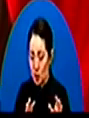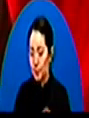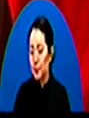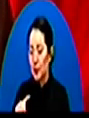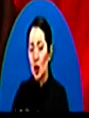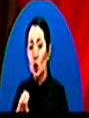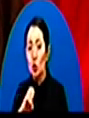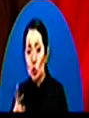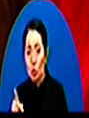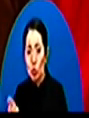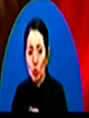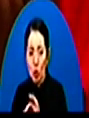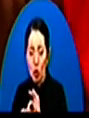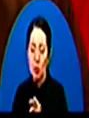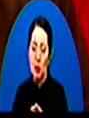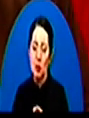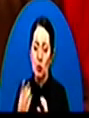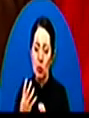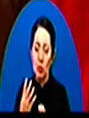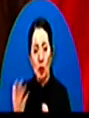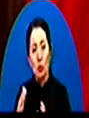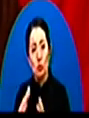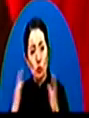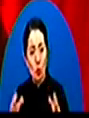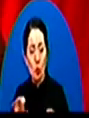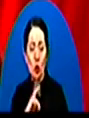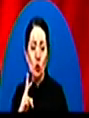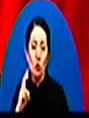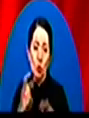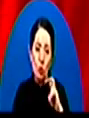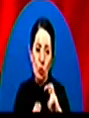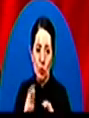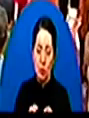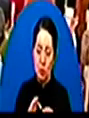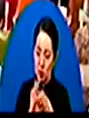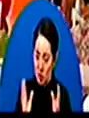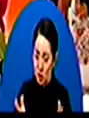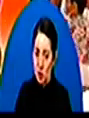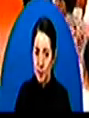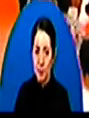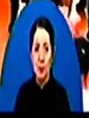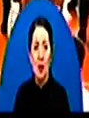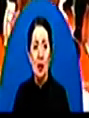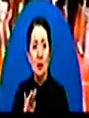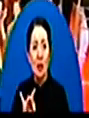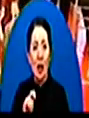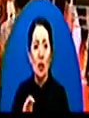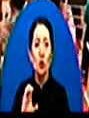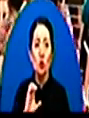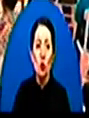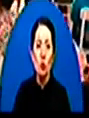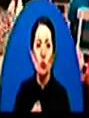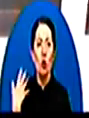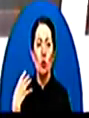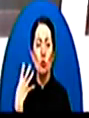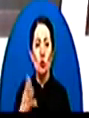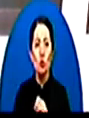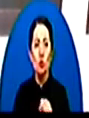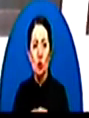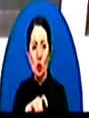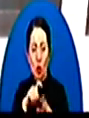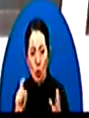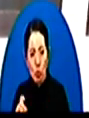бүсэд түшгэлсэн 4-5 одоо томоохон сүүний үйлдвэрийг ажилтанд орулсан. Тарагт суманд зөвхөн өнгөрсөн 4 жилд өрнсөн бүтээн